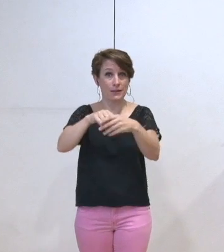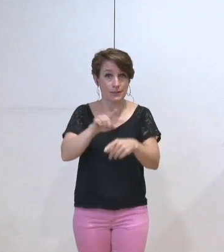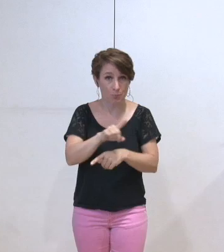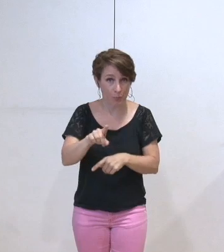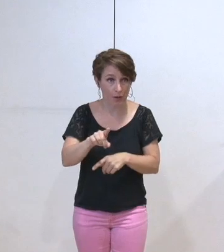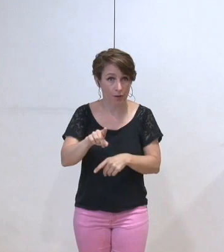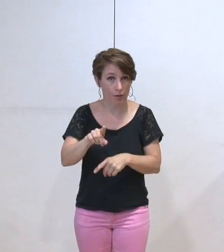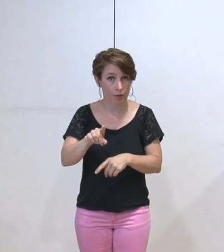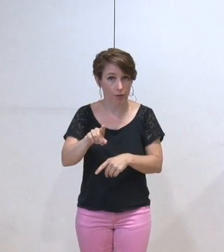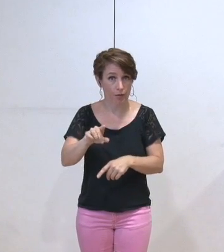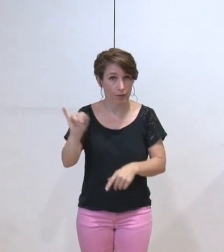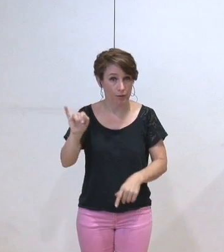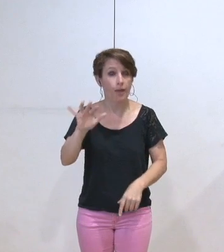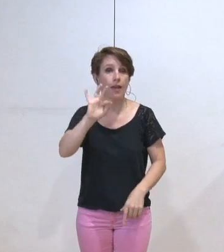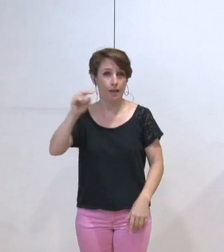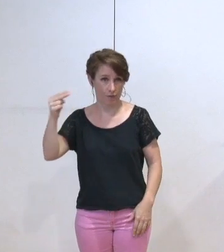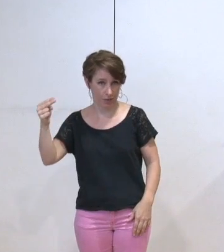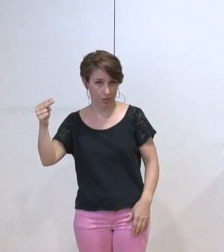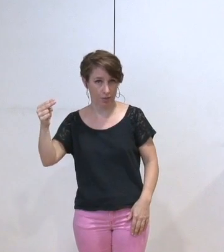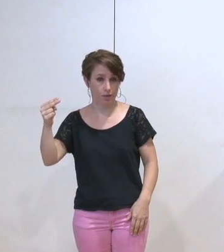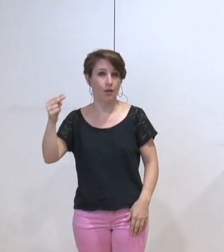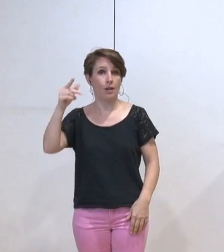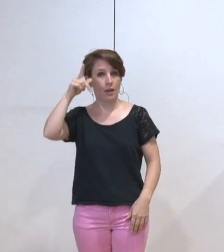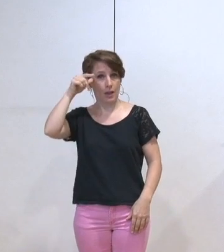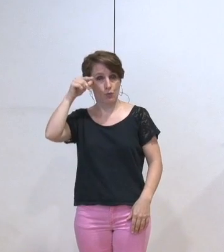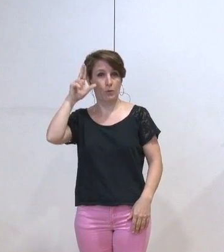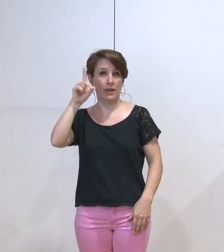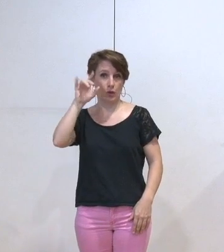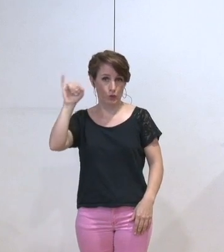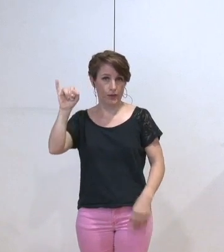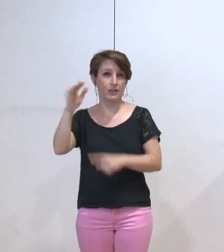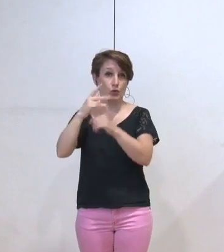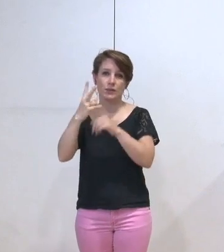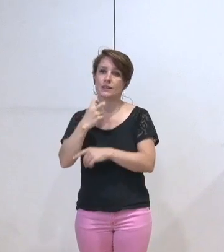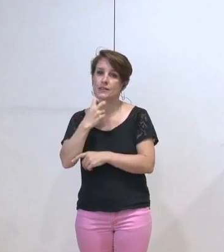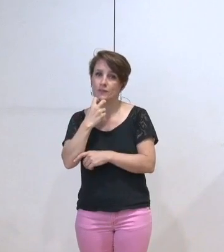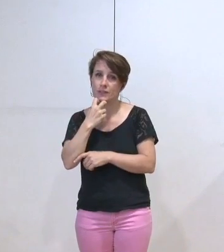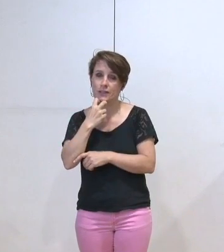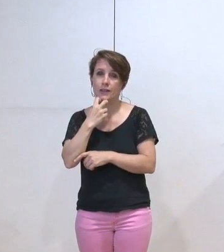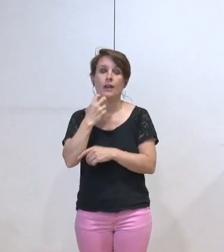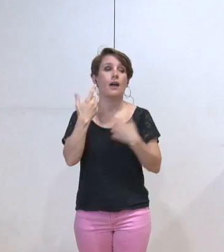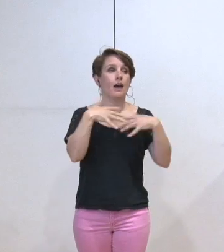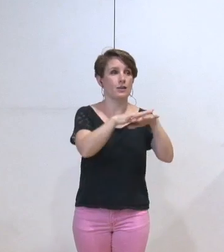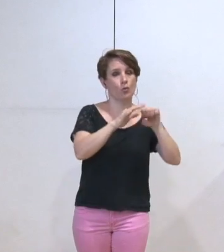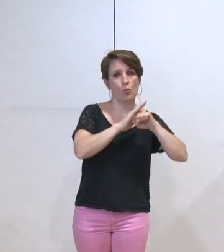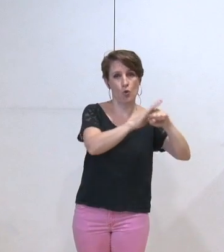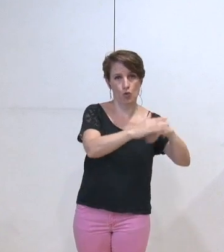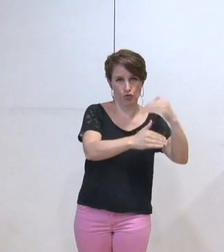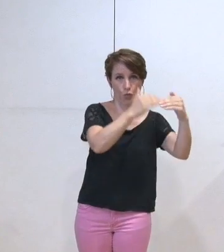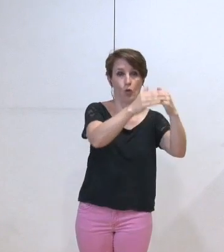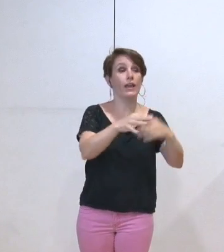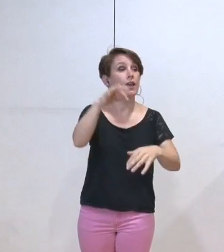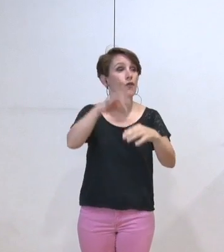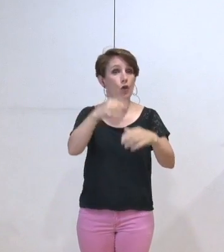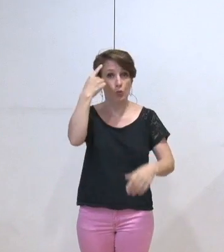vote le Front national les républicains udi société civile le rassemblement de gauche et de progrès qui